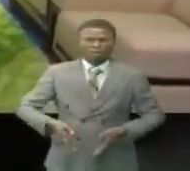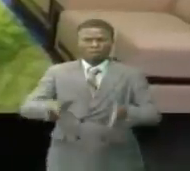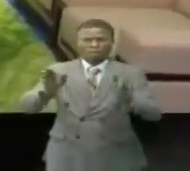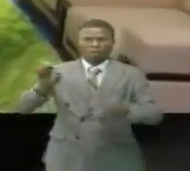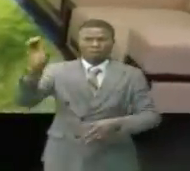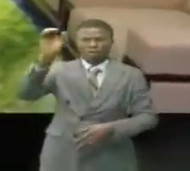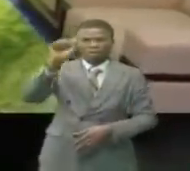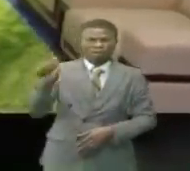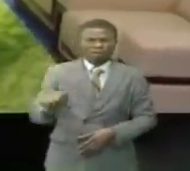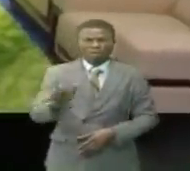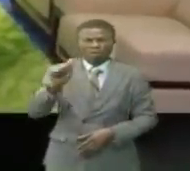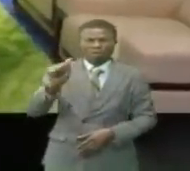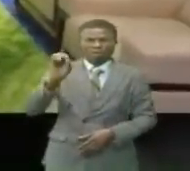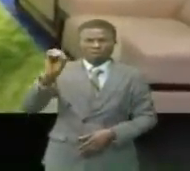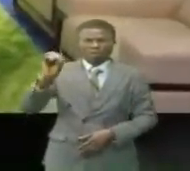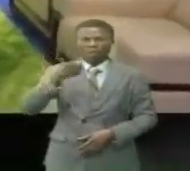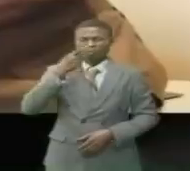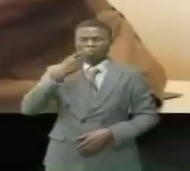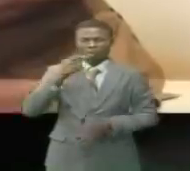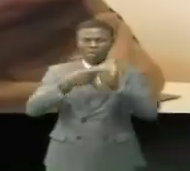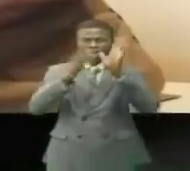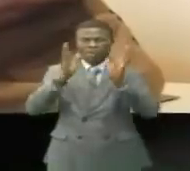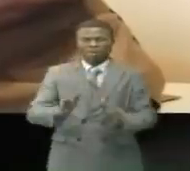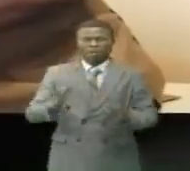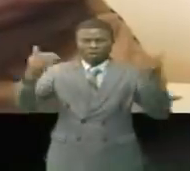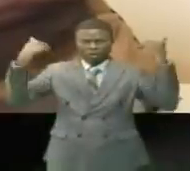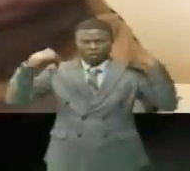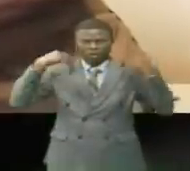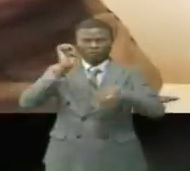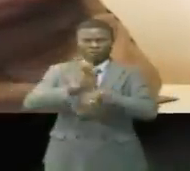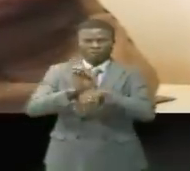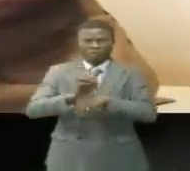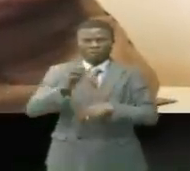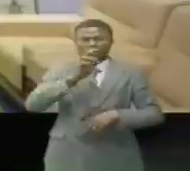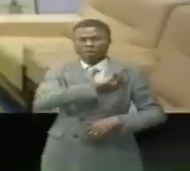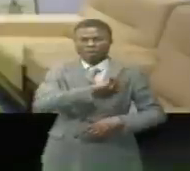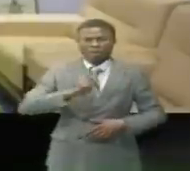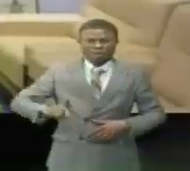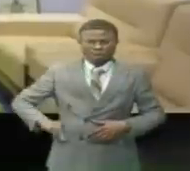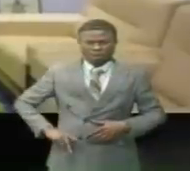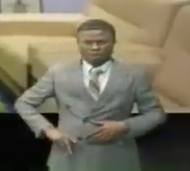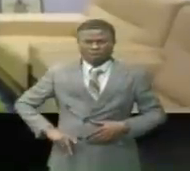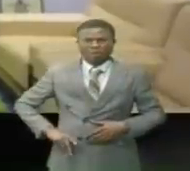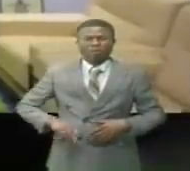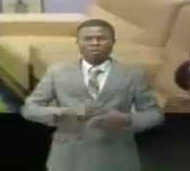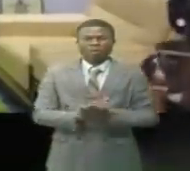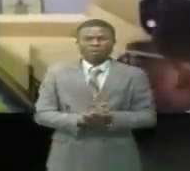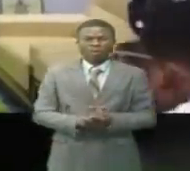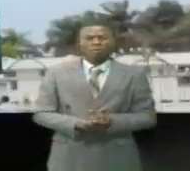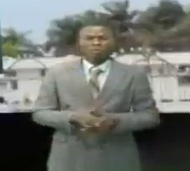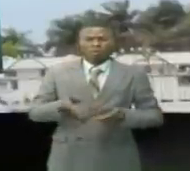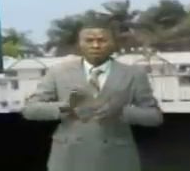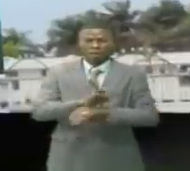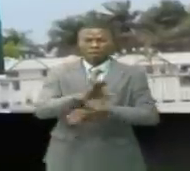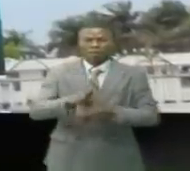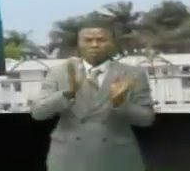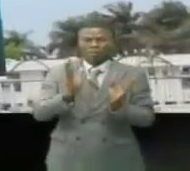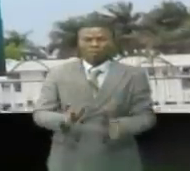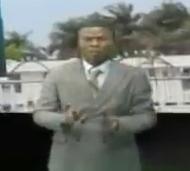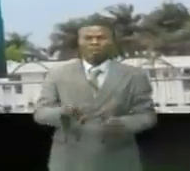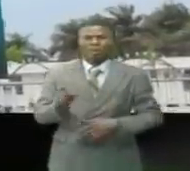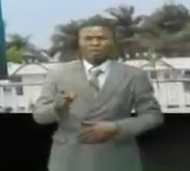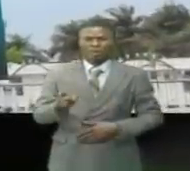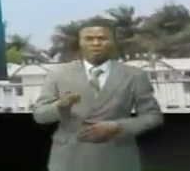Sayo afin d'échanger avec le représentant légal de l'église de Jésus-Christ sur la terre par son envoyé Simon